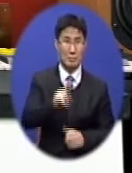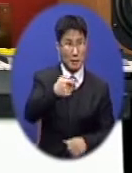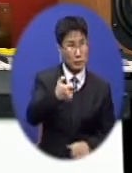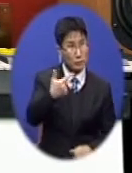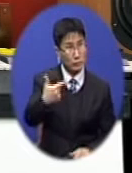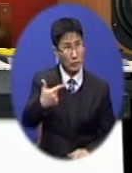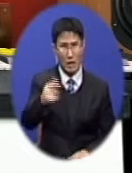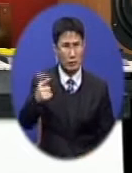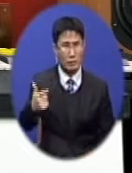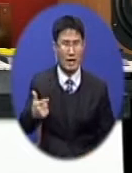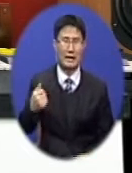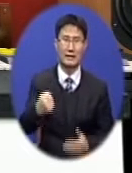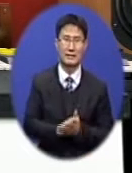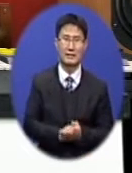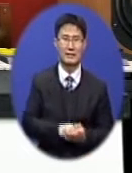아니고